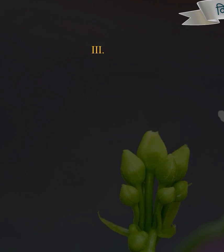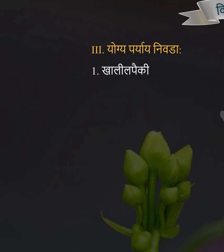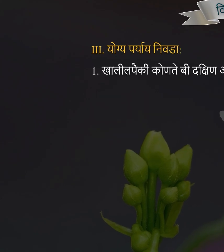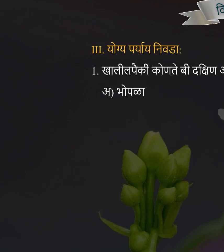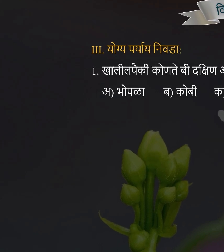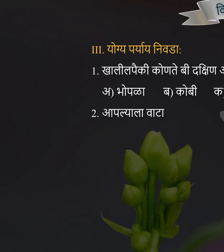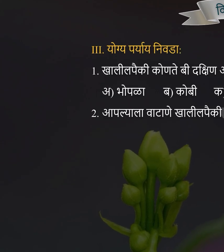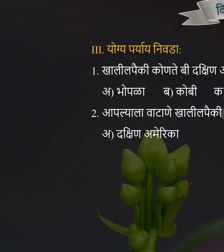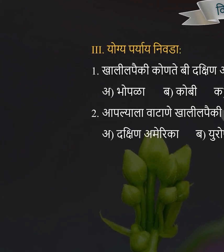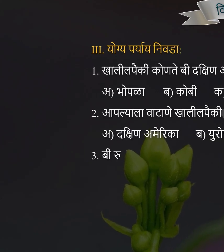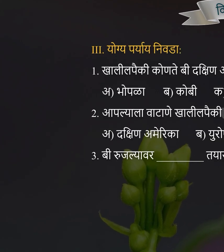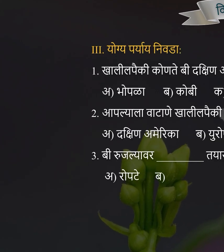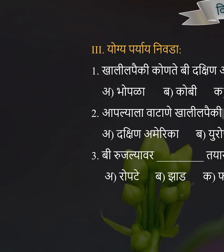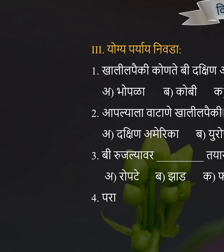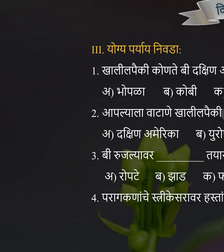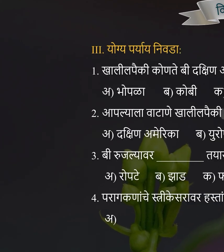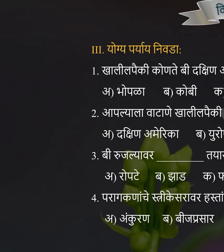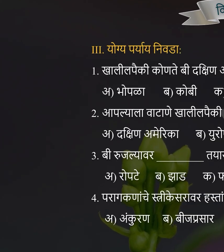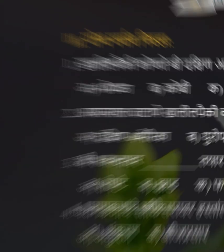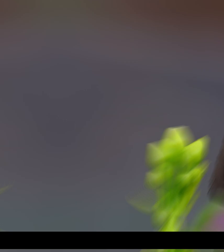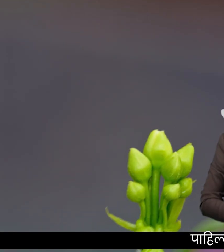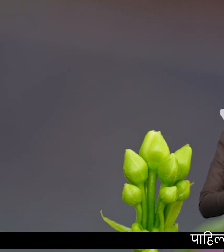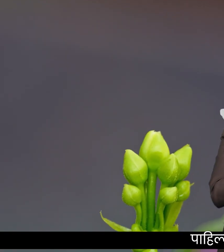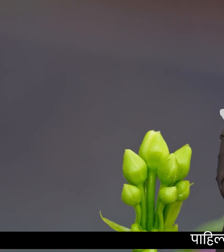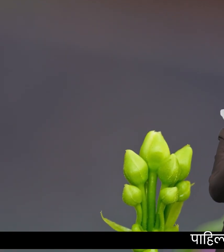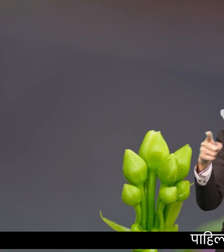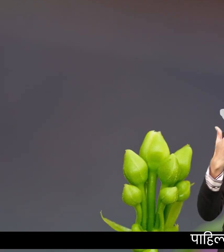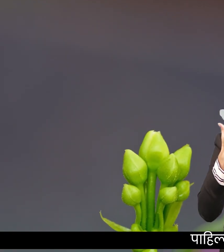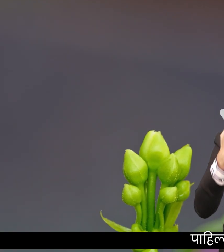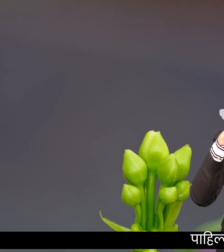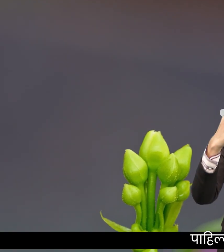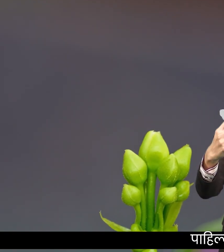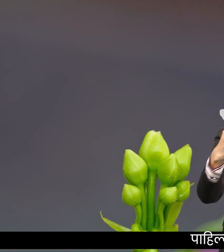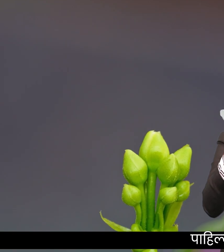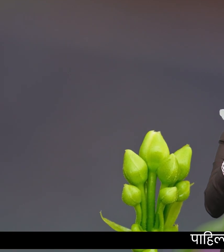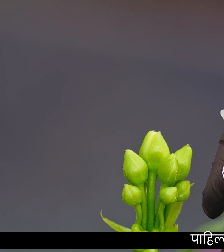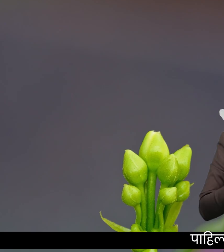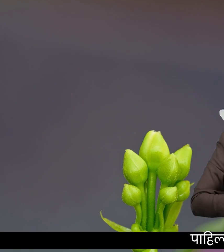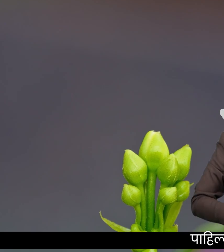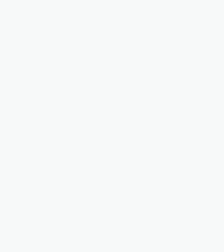पाहिल्याबद्दल धन्यवाद.